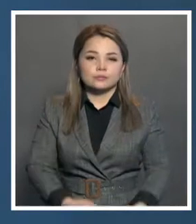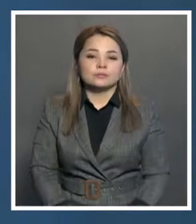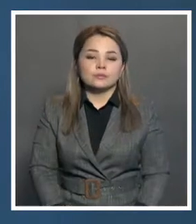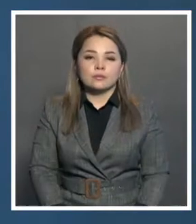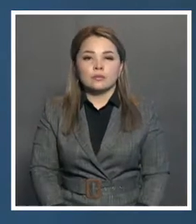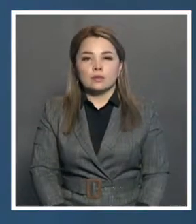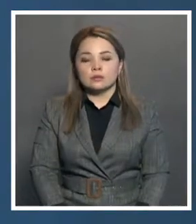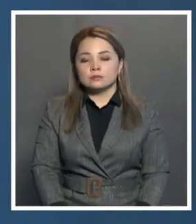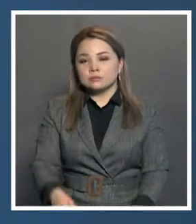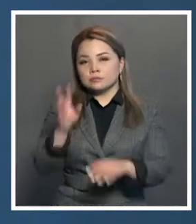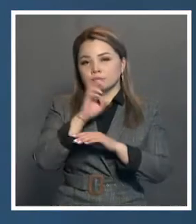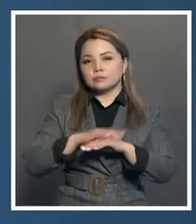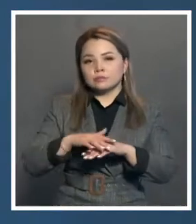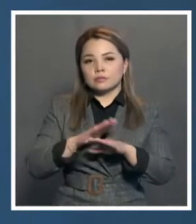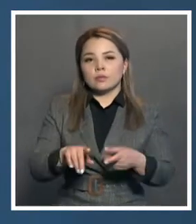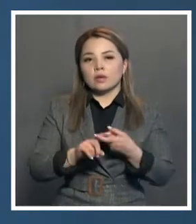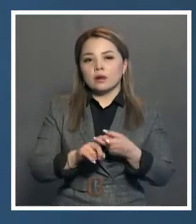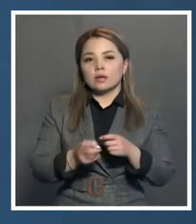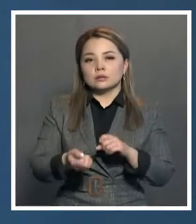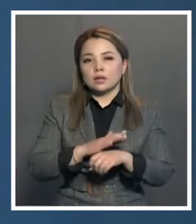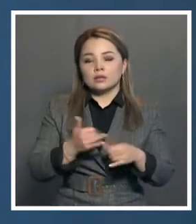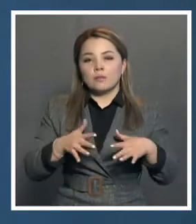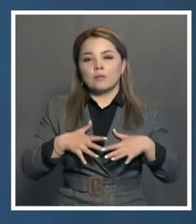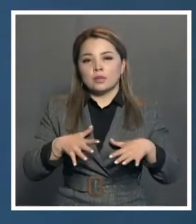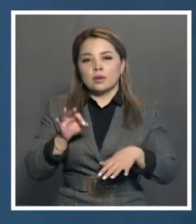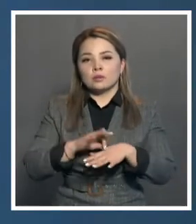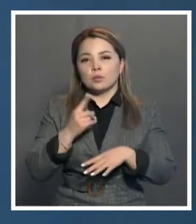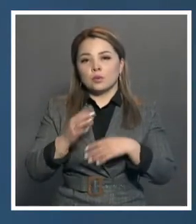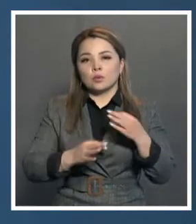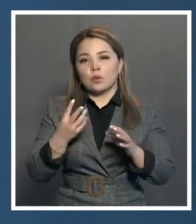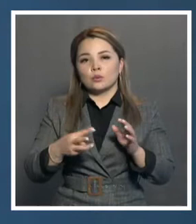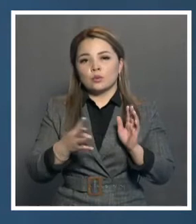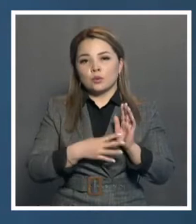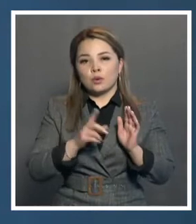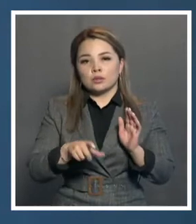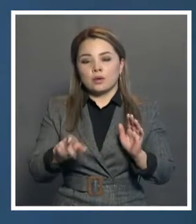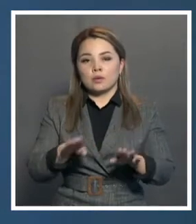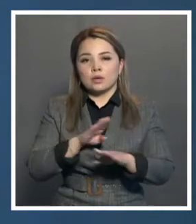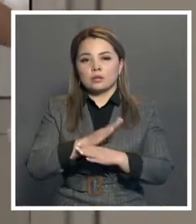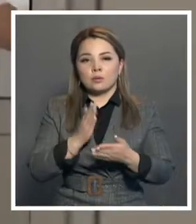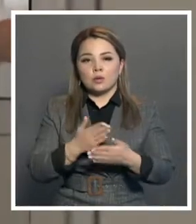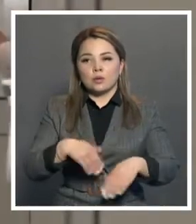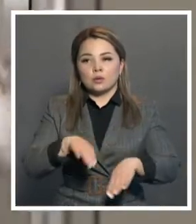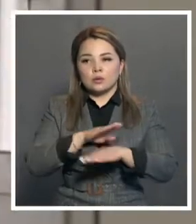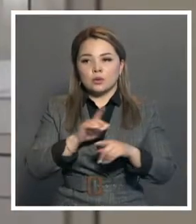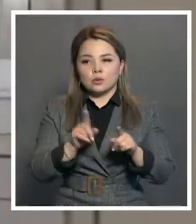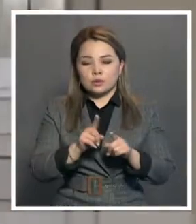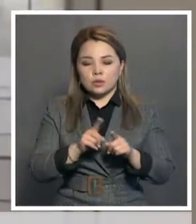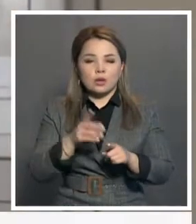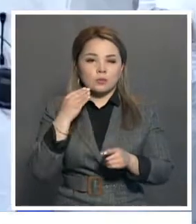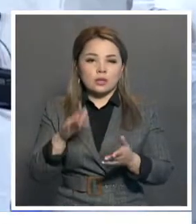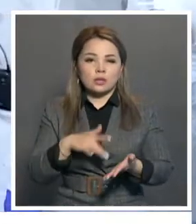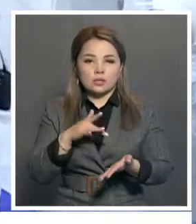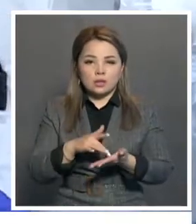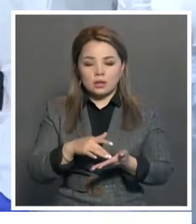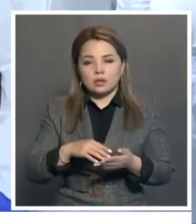Енді елдегі эпидахуалға келсек, коронавирус пен пневмониядан бір тәулікте 39 адам қайтыс болды. Көз жұмғандар әсіресе Алматы қаласы